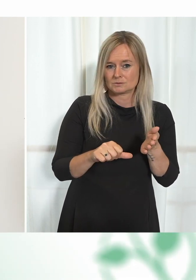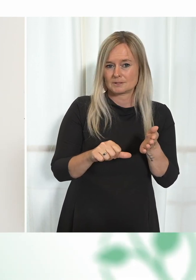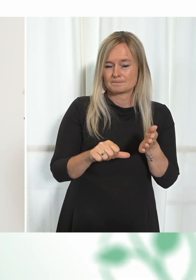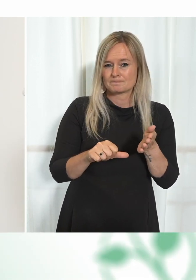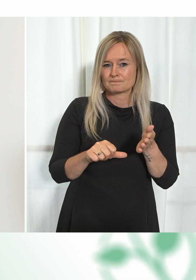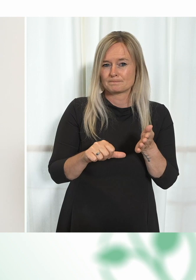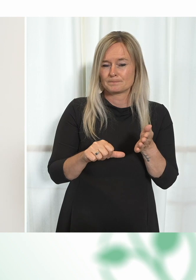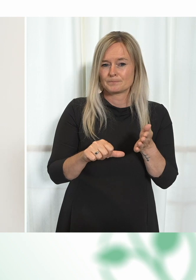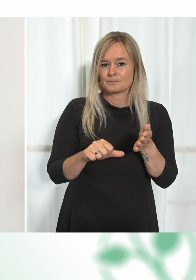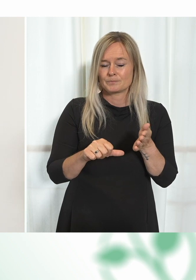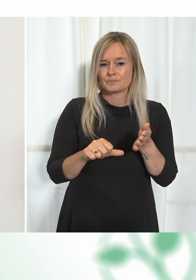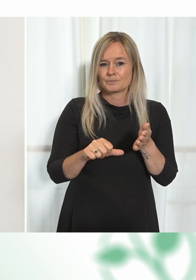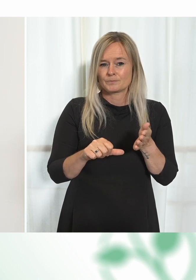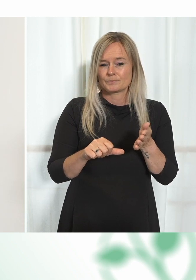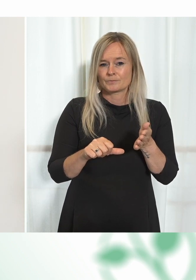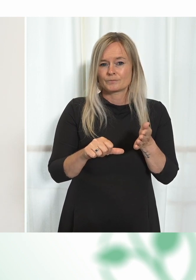Und